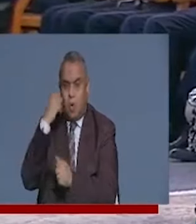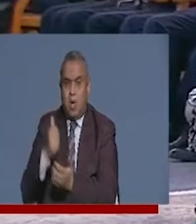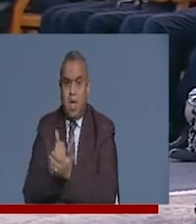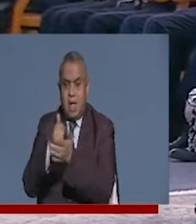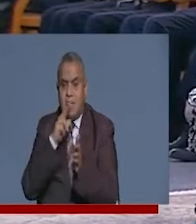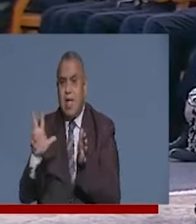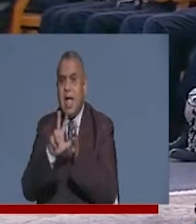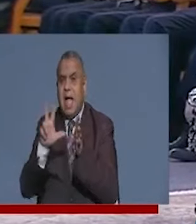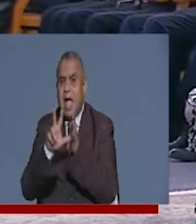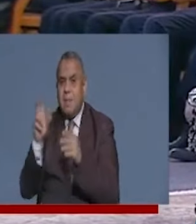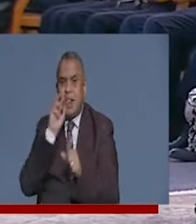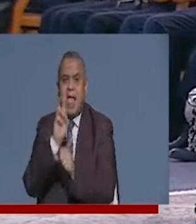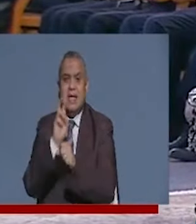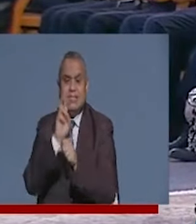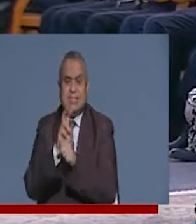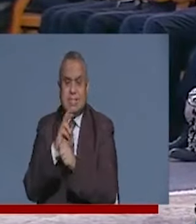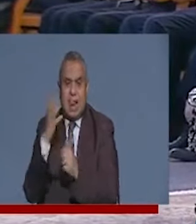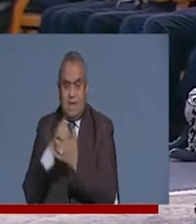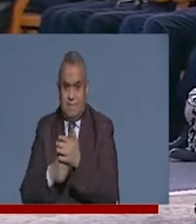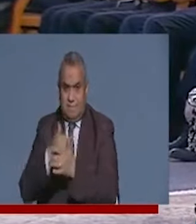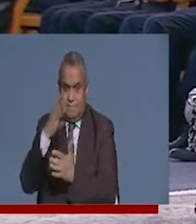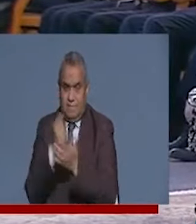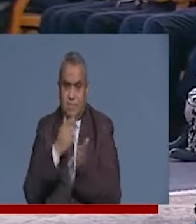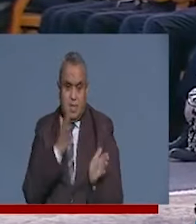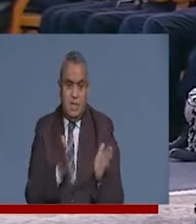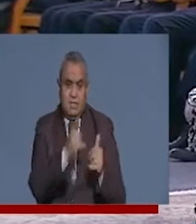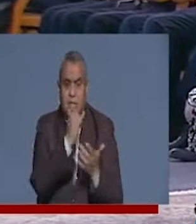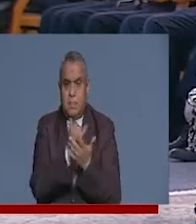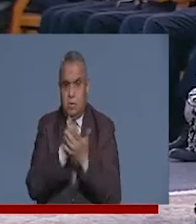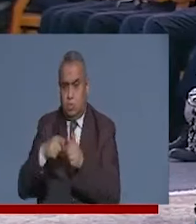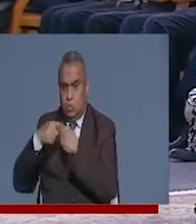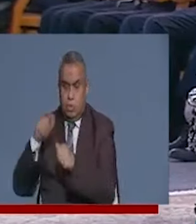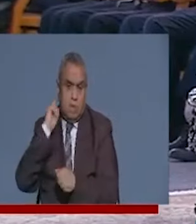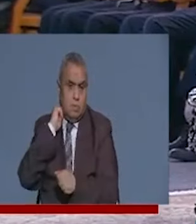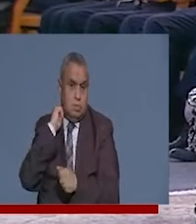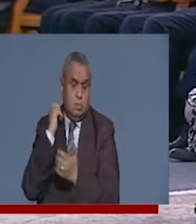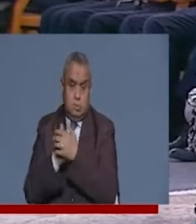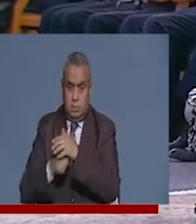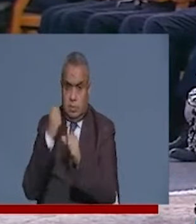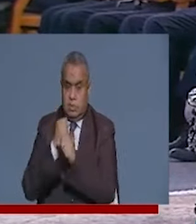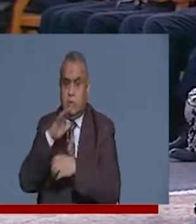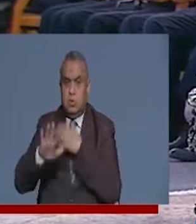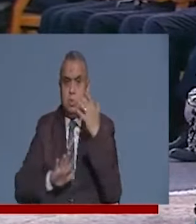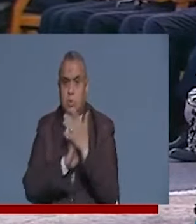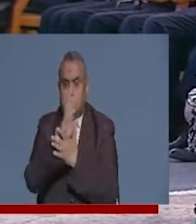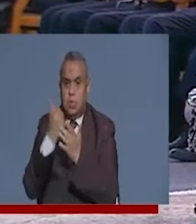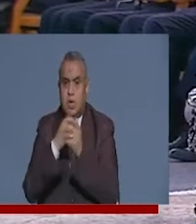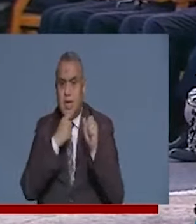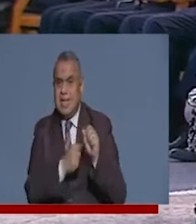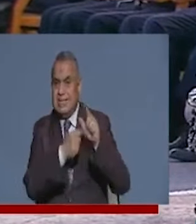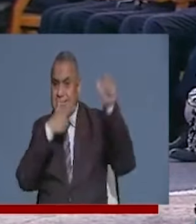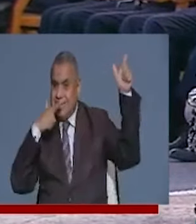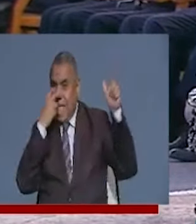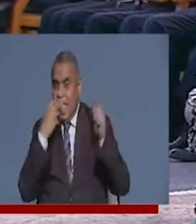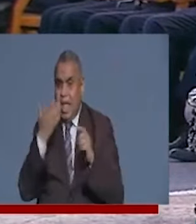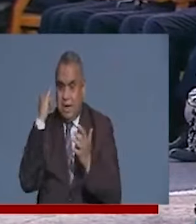للعمالة الغير منتظمة بمبالغ، هو اللي كان بيطلعها هذا الصندوق. وايضا اثناء مشاكل السياحة كان هو